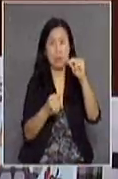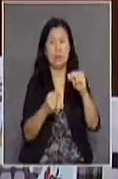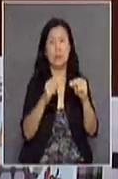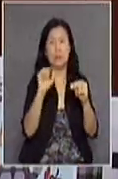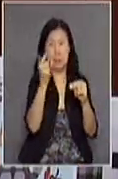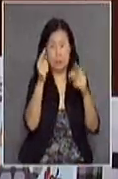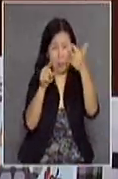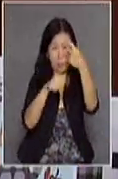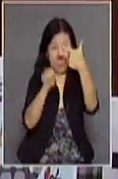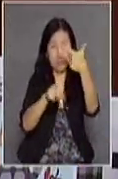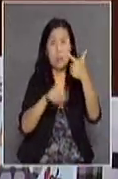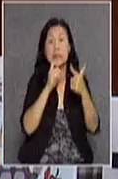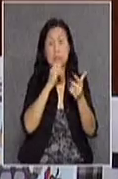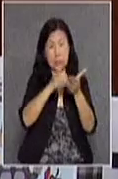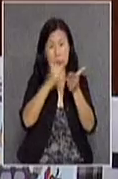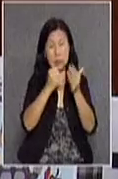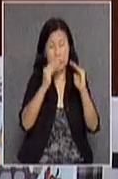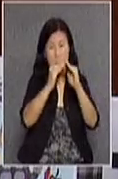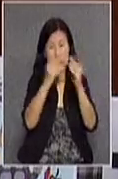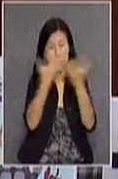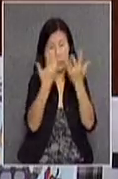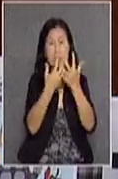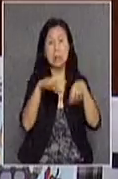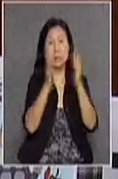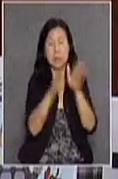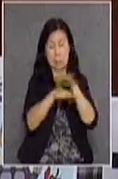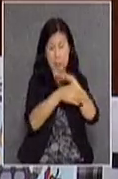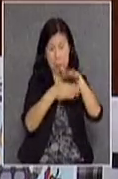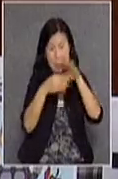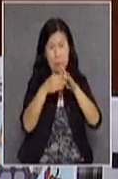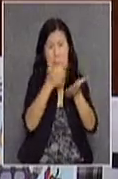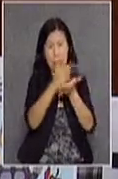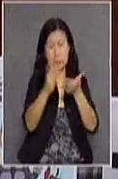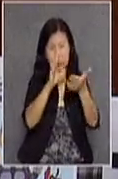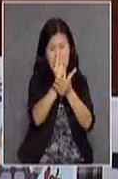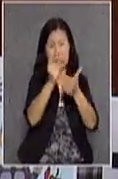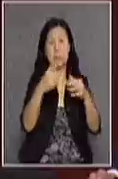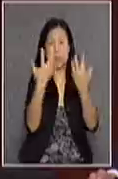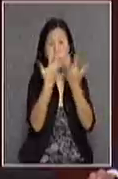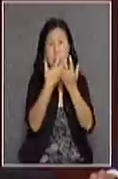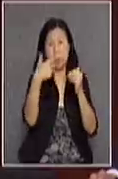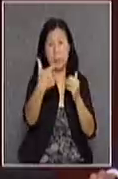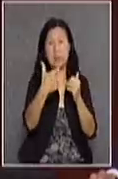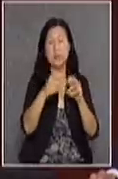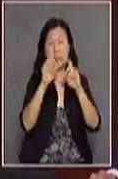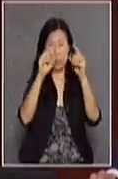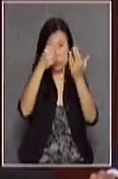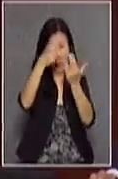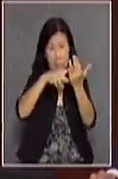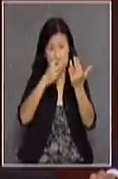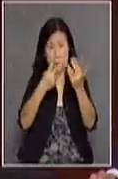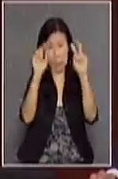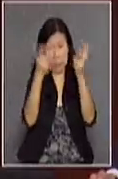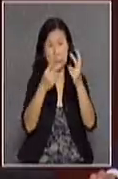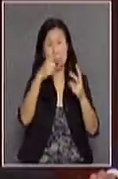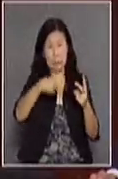7,608,800元，相當於差餉物業估價署一般部門開支的全年預算。 現在各位提出的待決議題是陳志全